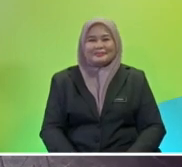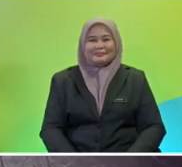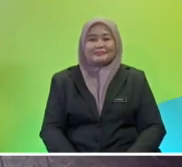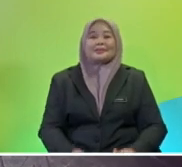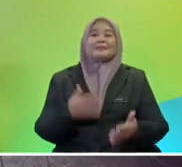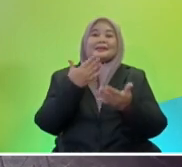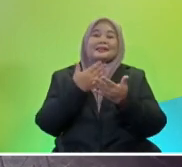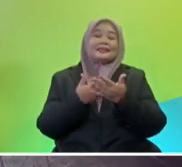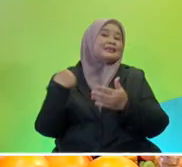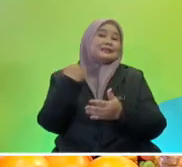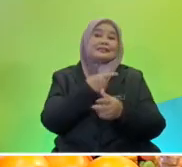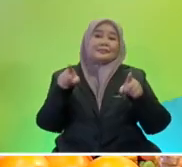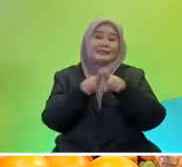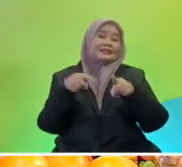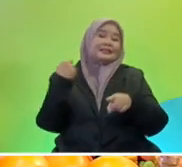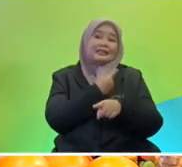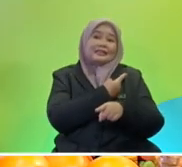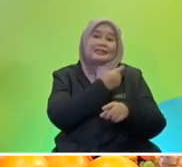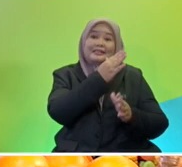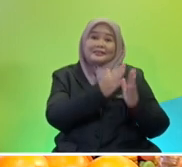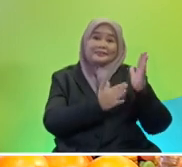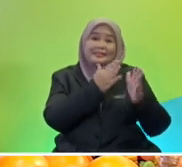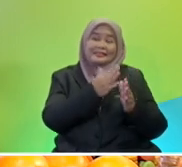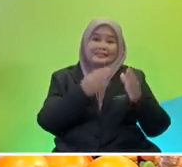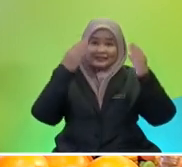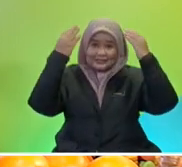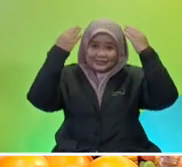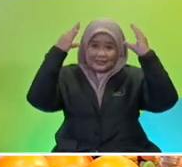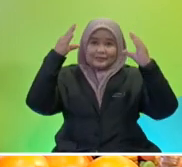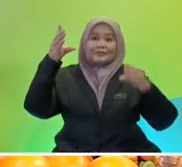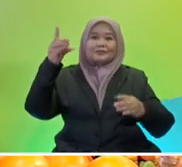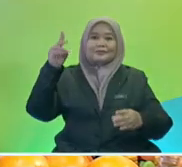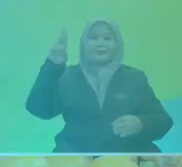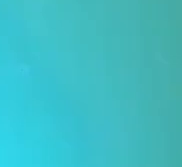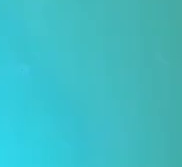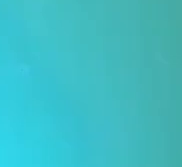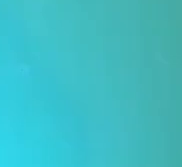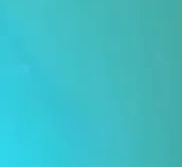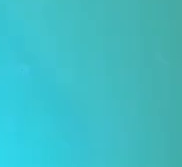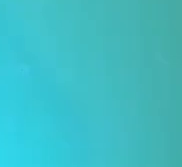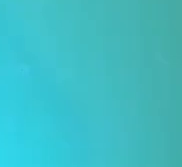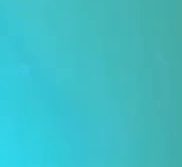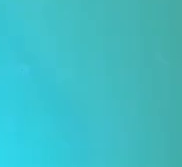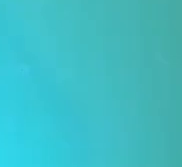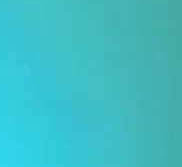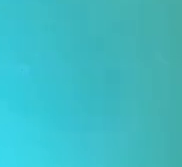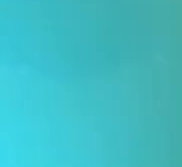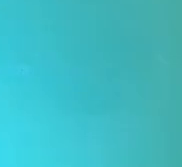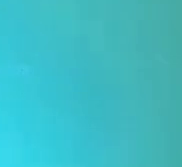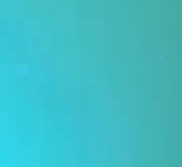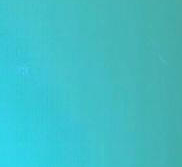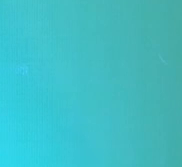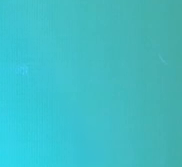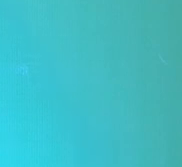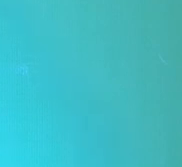dan juga bersama dengan kita Pada hari ini juru bahasa isyarat yaitu Cikgu dusaimah Kamarudin